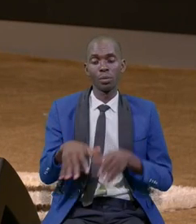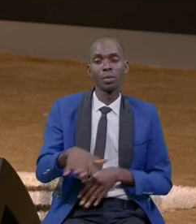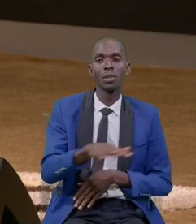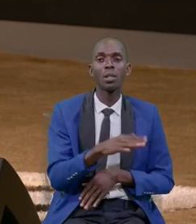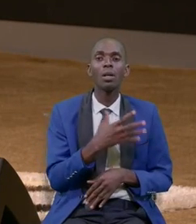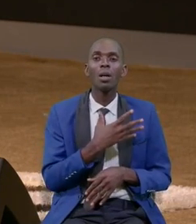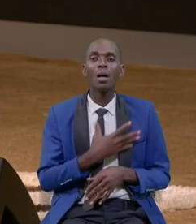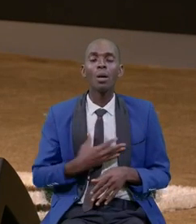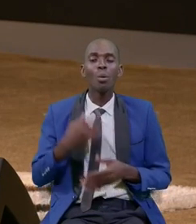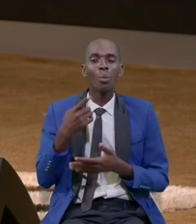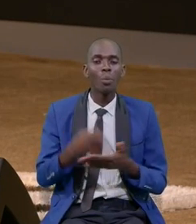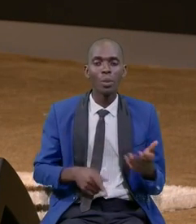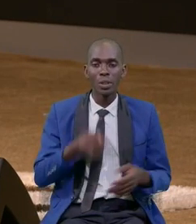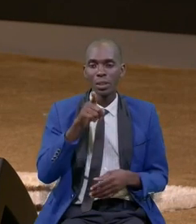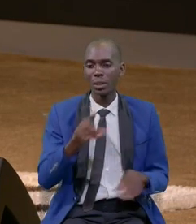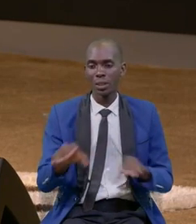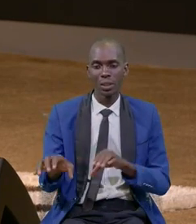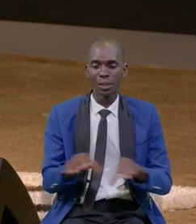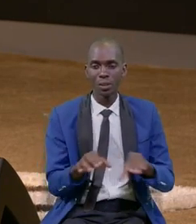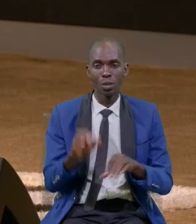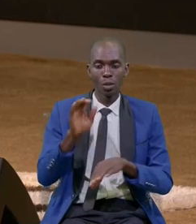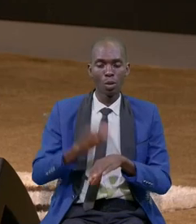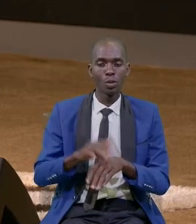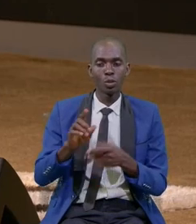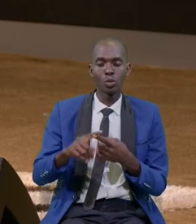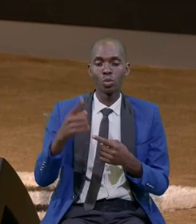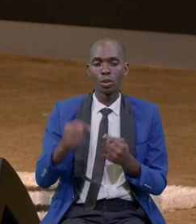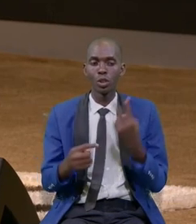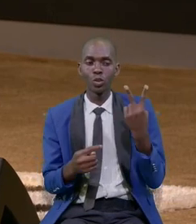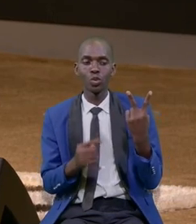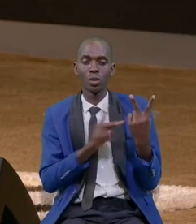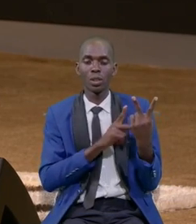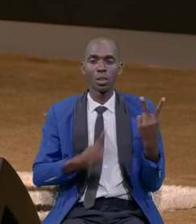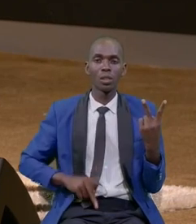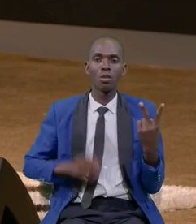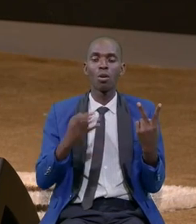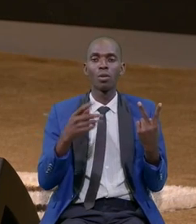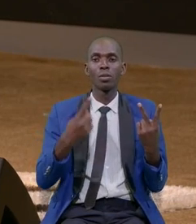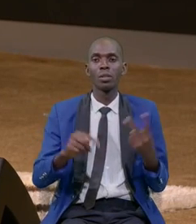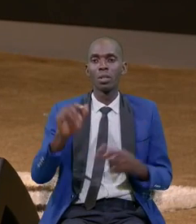vous avez traité les deux rois des Amoréens